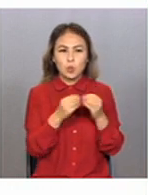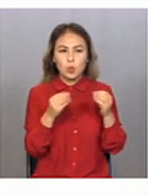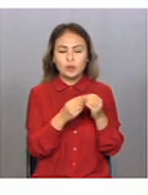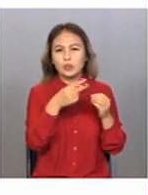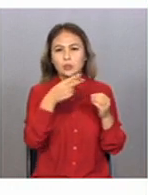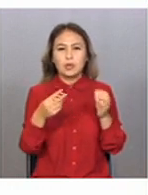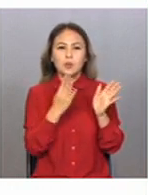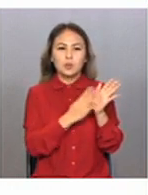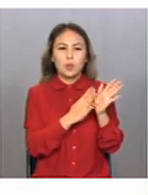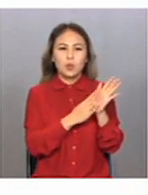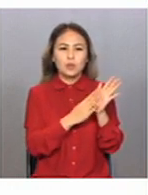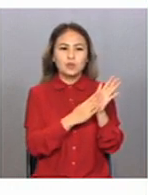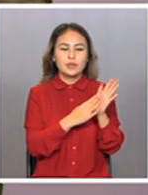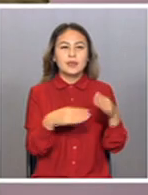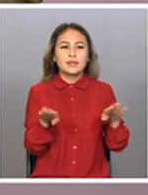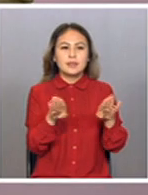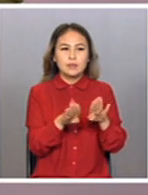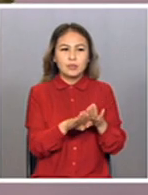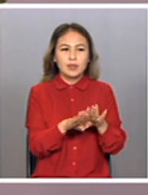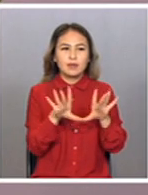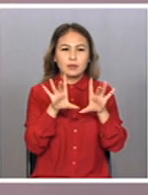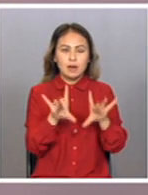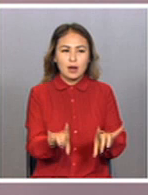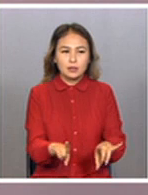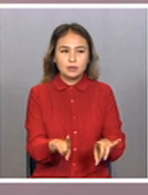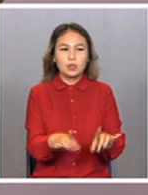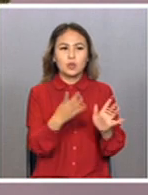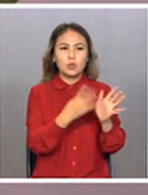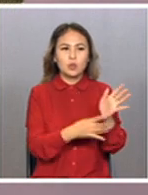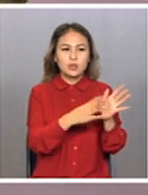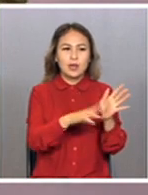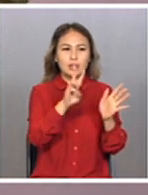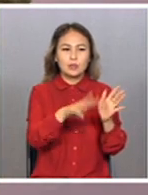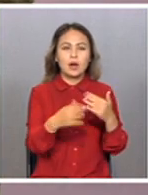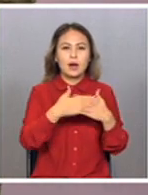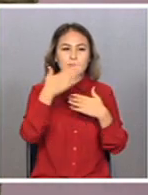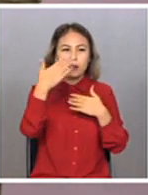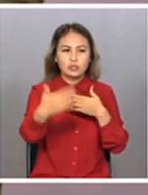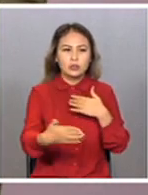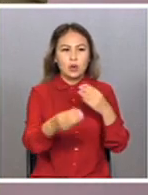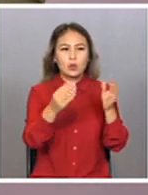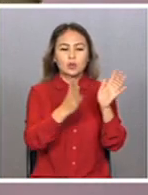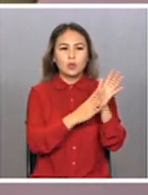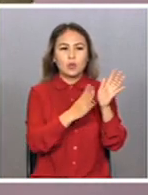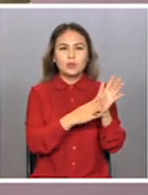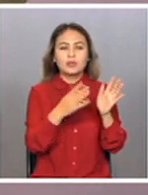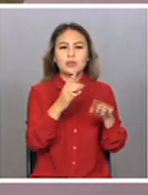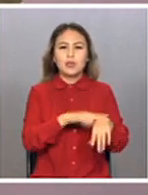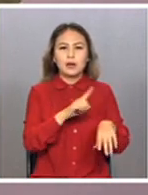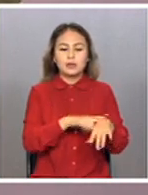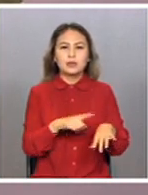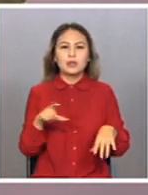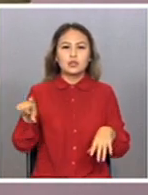9-ға тең. Демек, трактор 90 км арақашықтықты 9 сағатта